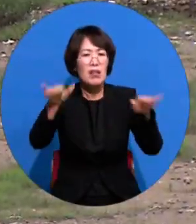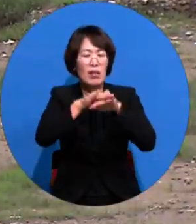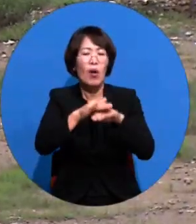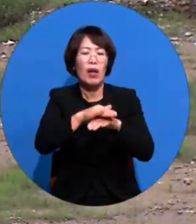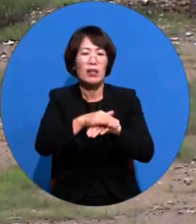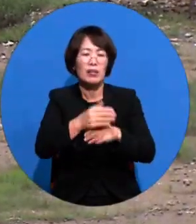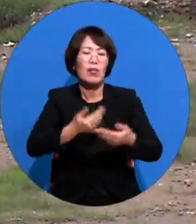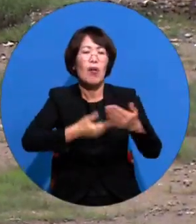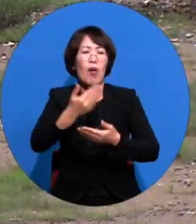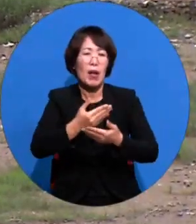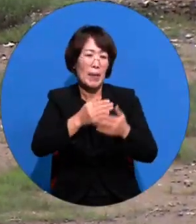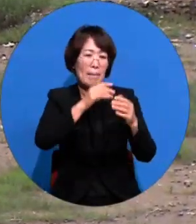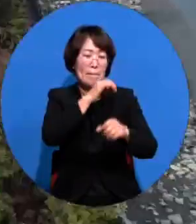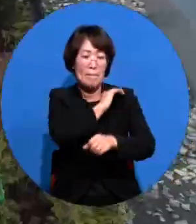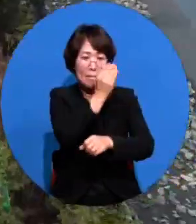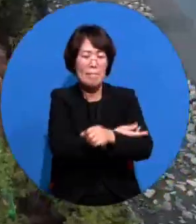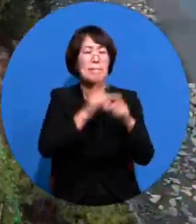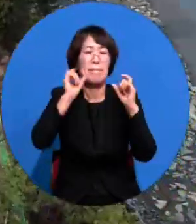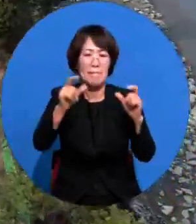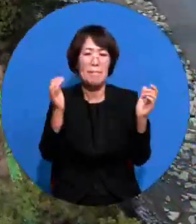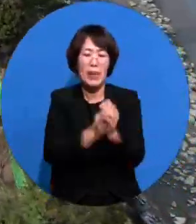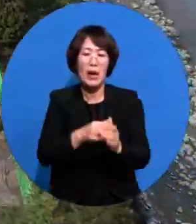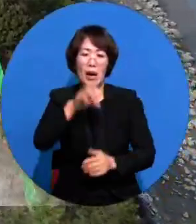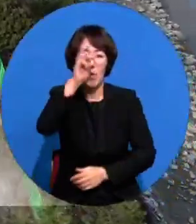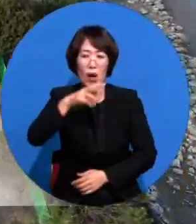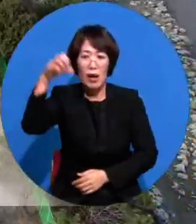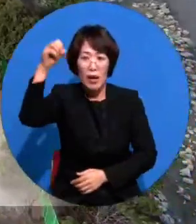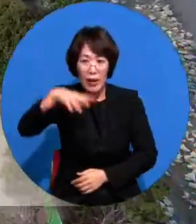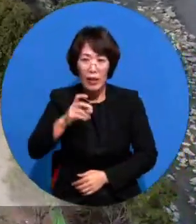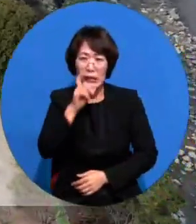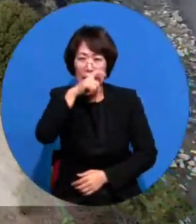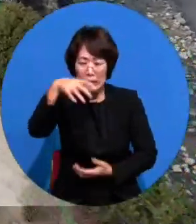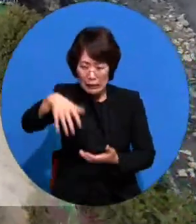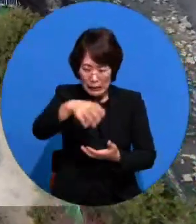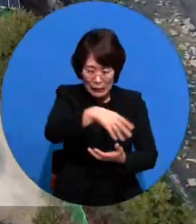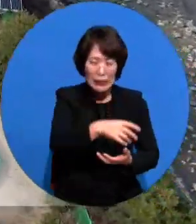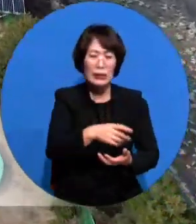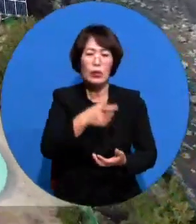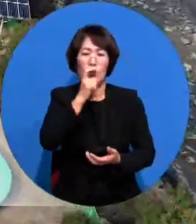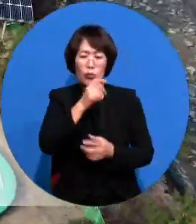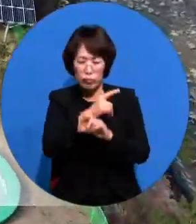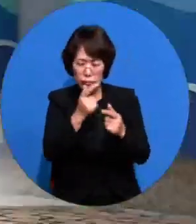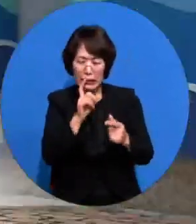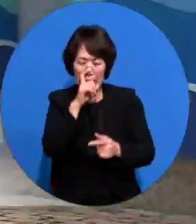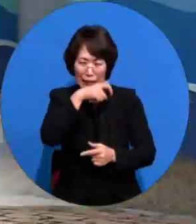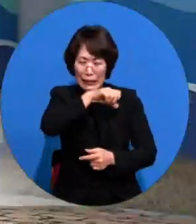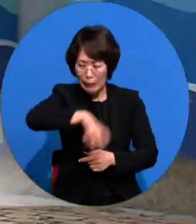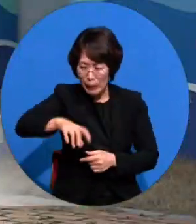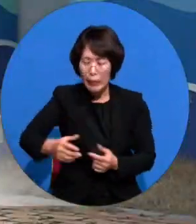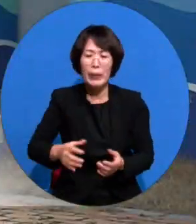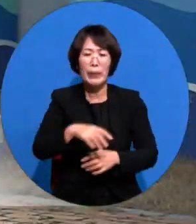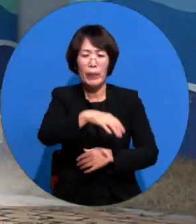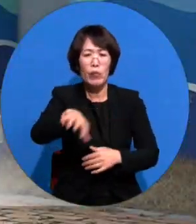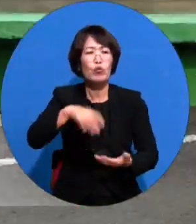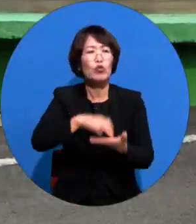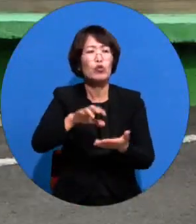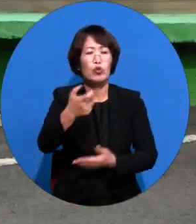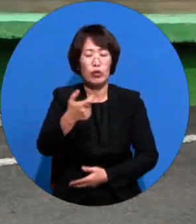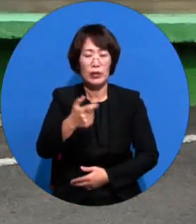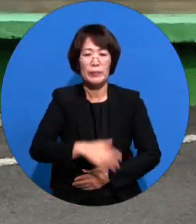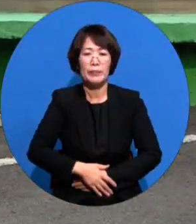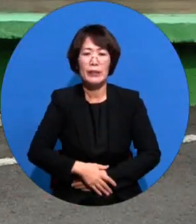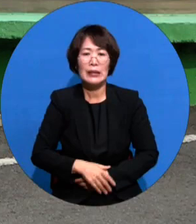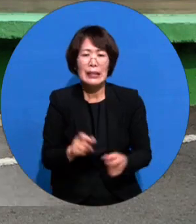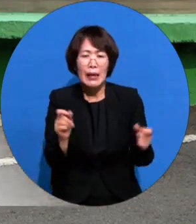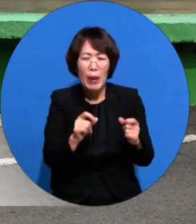배출권 거래제 대상에 포함됩니다. 광양에 있는 매립장과 하수처리장, 폐수처리시설 등은 모두 60여 곳.